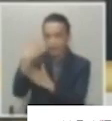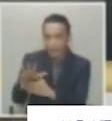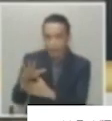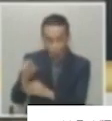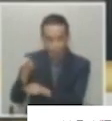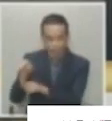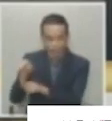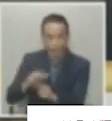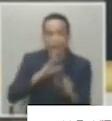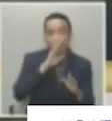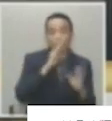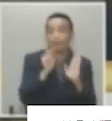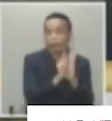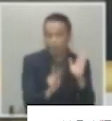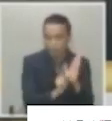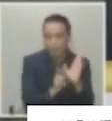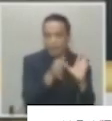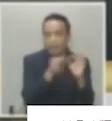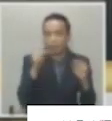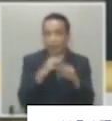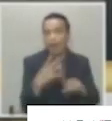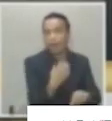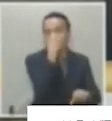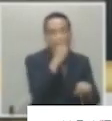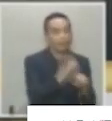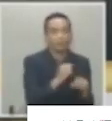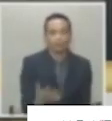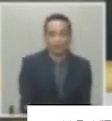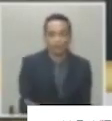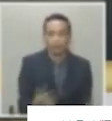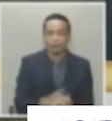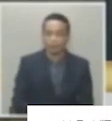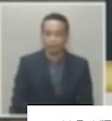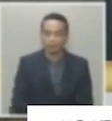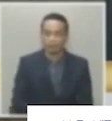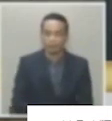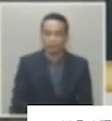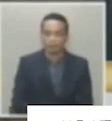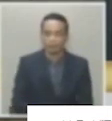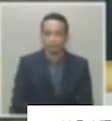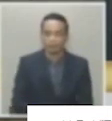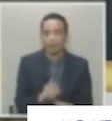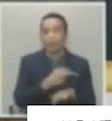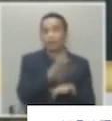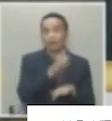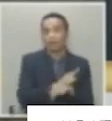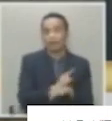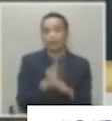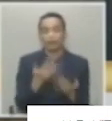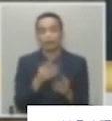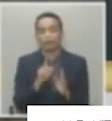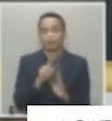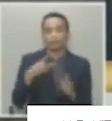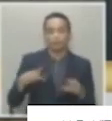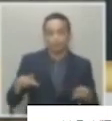กระจายโอนไปแบบสุจิบัตรกีฬาท่านประธานฮะหมายความว่า10โมงประธานมาถึงให้ประธานไปยืนพักตรงนี้หน่อยแล้วก็มาตัด